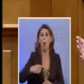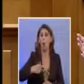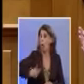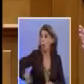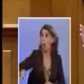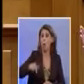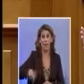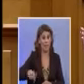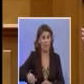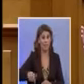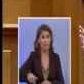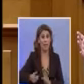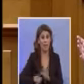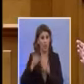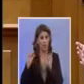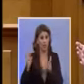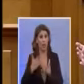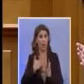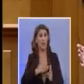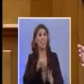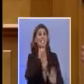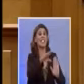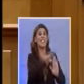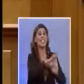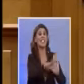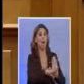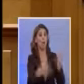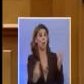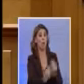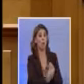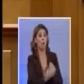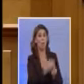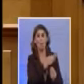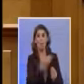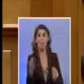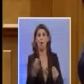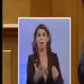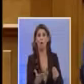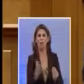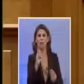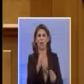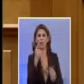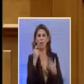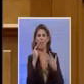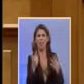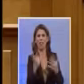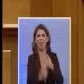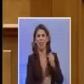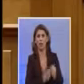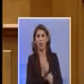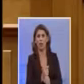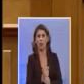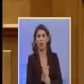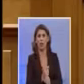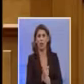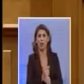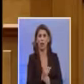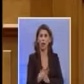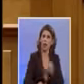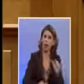κόπτεστε για τη συνταγματική τάξη. Επί 27 χρόνια που είχατε